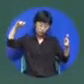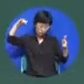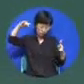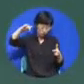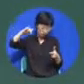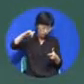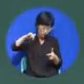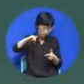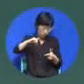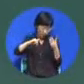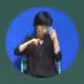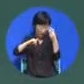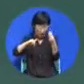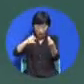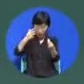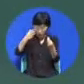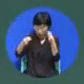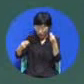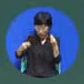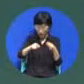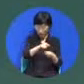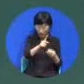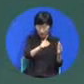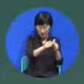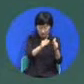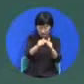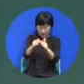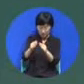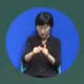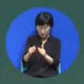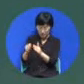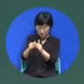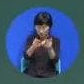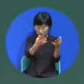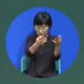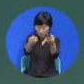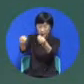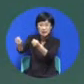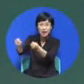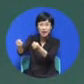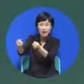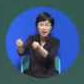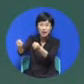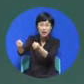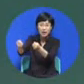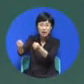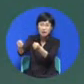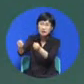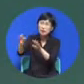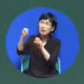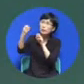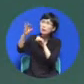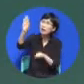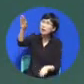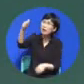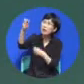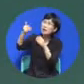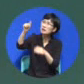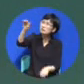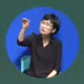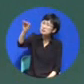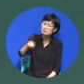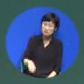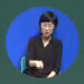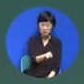in an airplane, coming down towards the city of Busan. 대화로 기도했어요. And I prayed this in my heart as a conversation 하나님, to God.